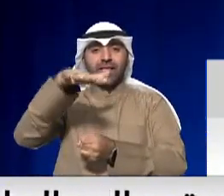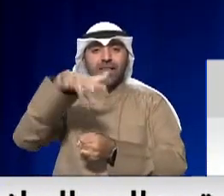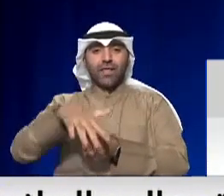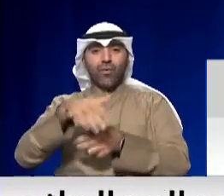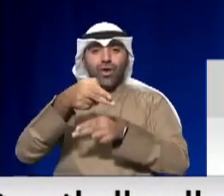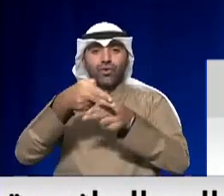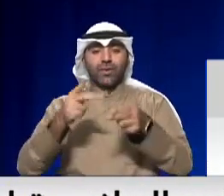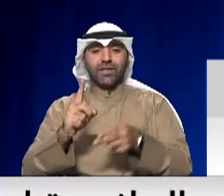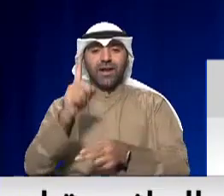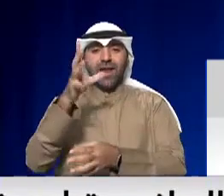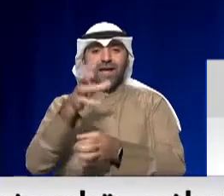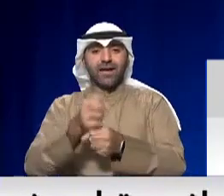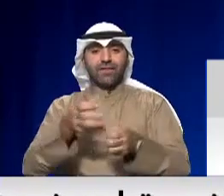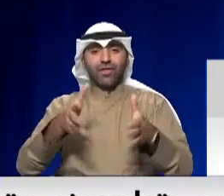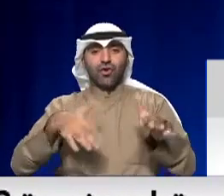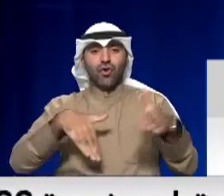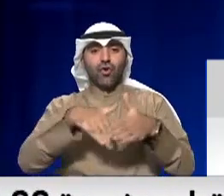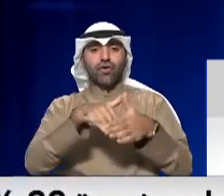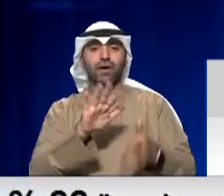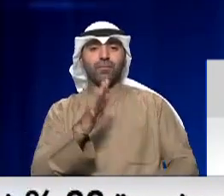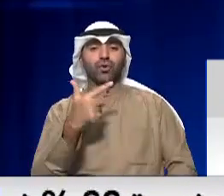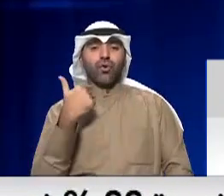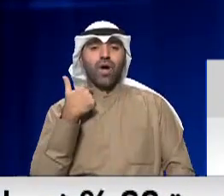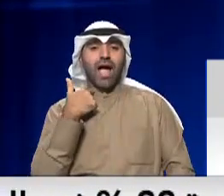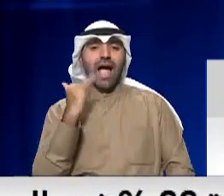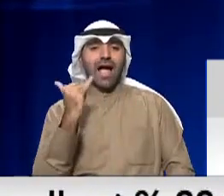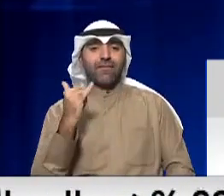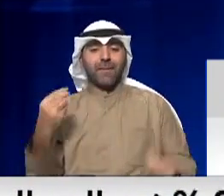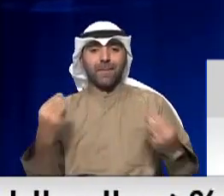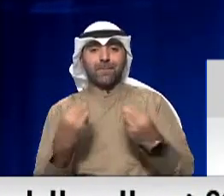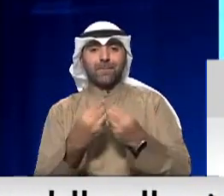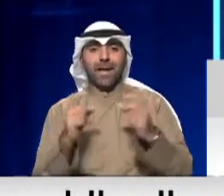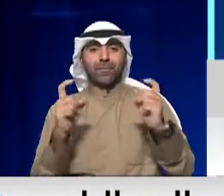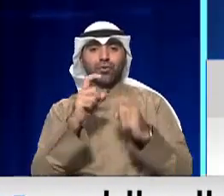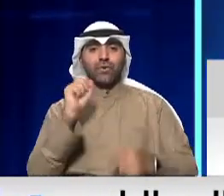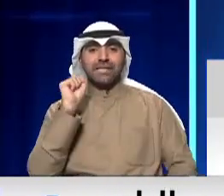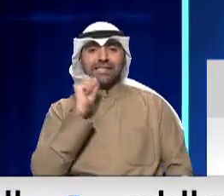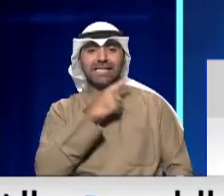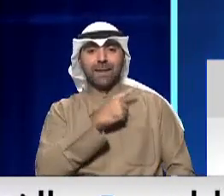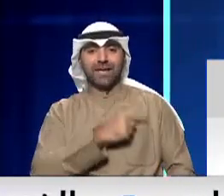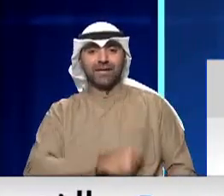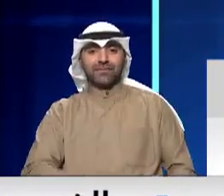العربي الرياضي ونادي السلمية الرياضي، وذلك على استاد جابر الأحمد الدولي.